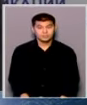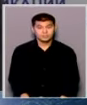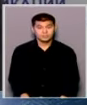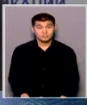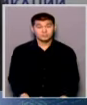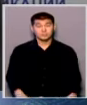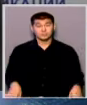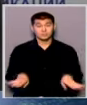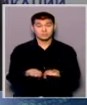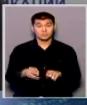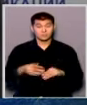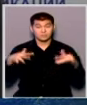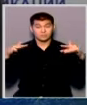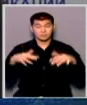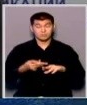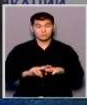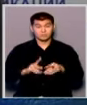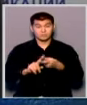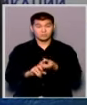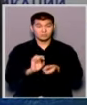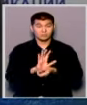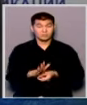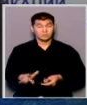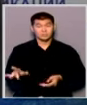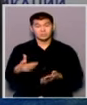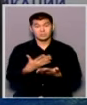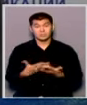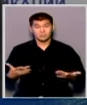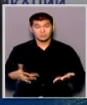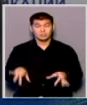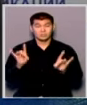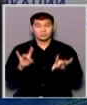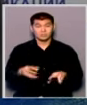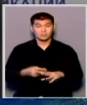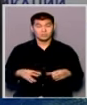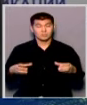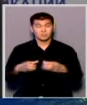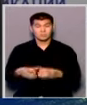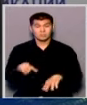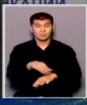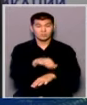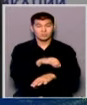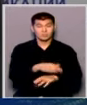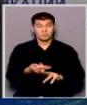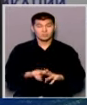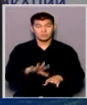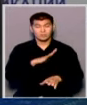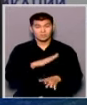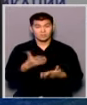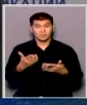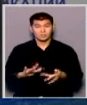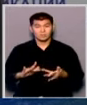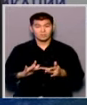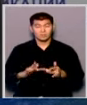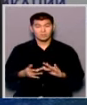В целях профилактики распространения коронавирусной инфекции во всех организациях, учреждениях, подведомственных акимату города, была установлена